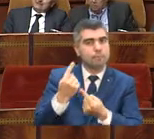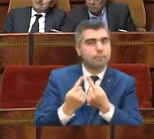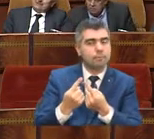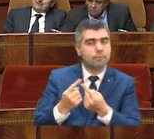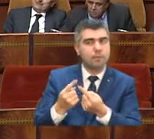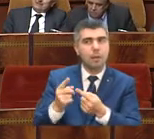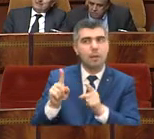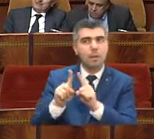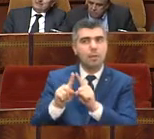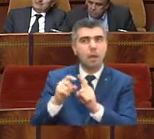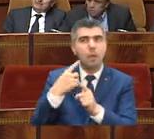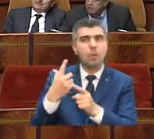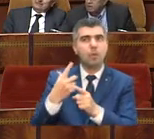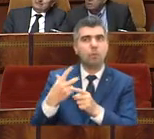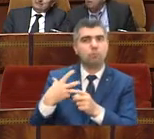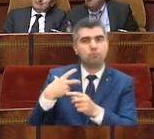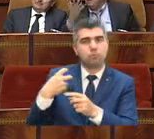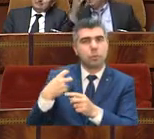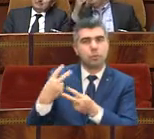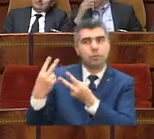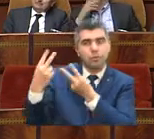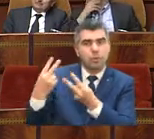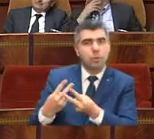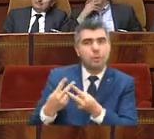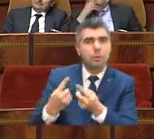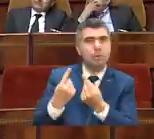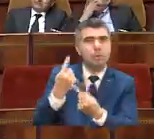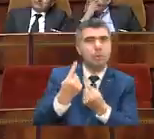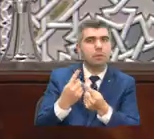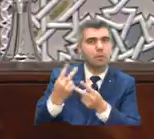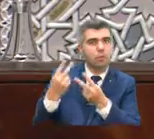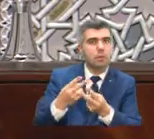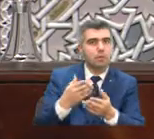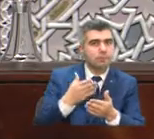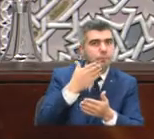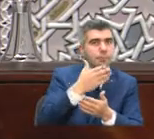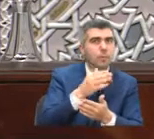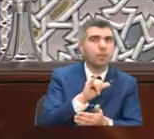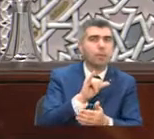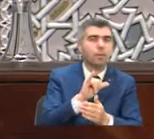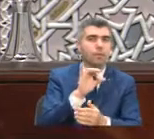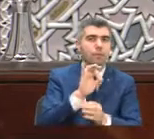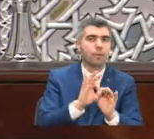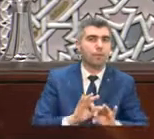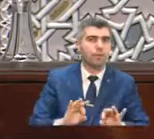ربما ما كملوش في إطار، فاحنا من هذا المنبر كنقول لكم أمام 40 مليون مغرب.